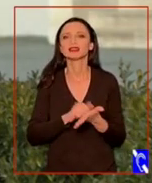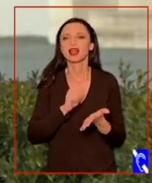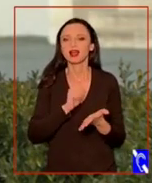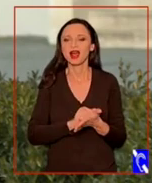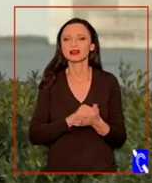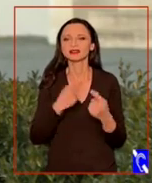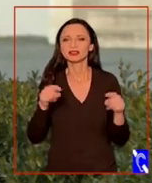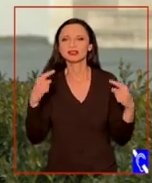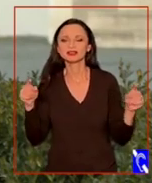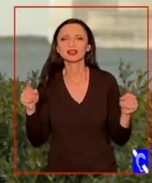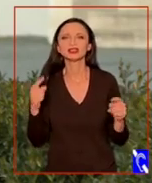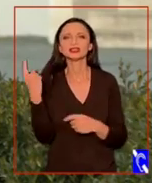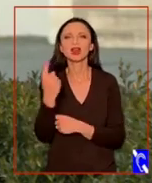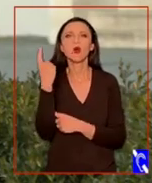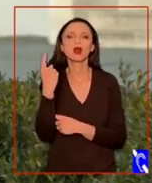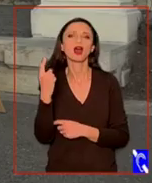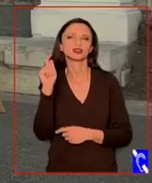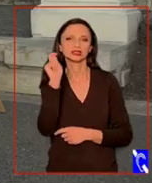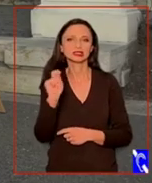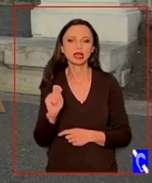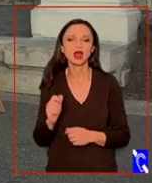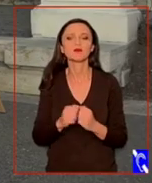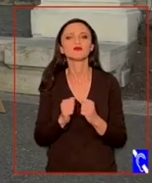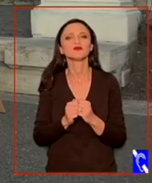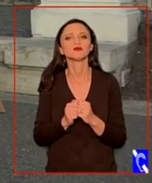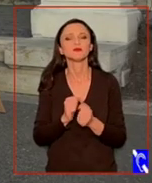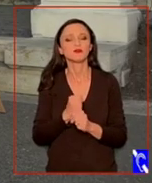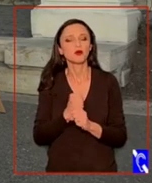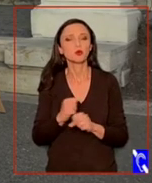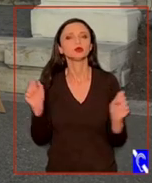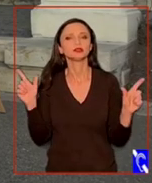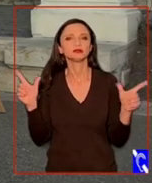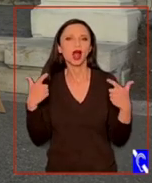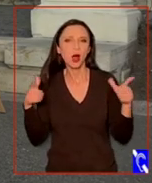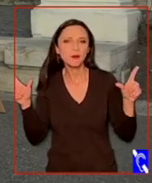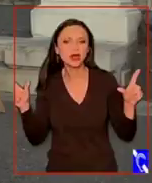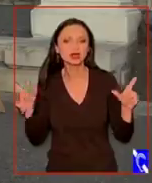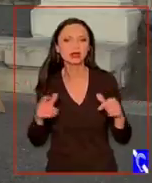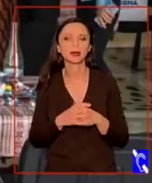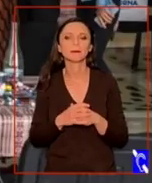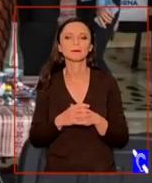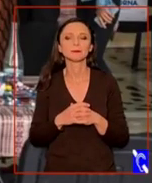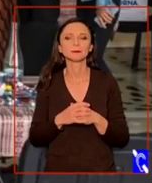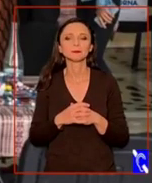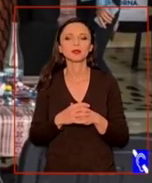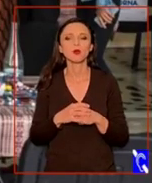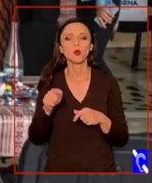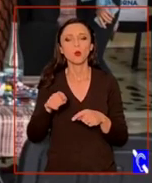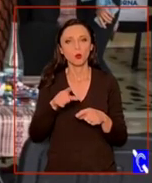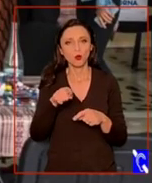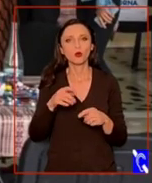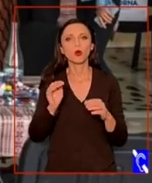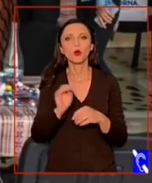diferite orașe ale țării, până la tabere, unde copii cu dizabilități